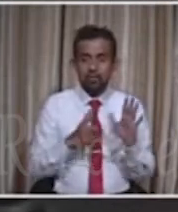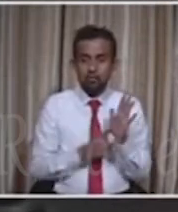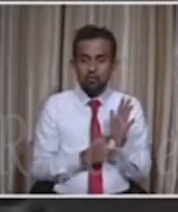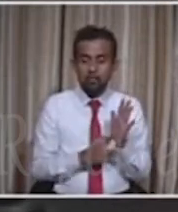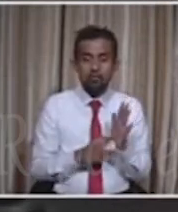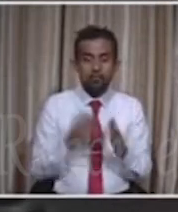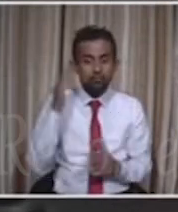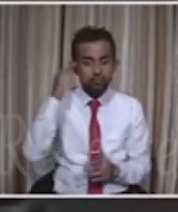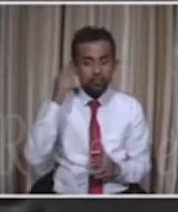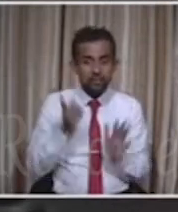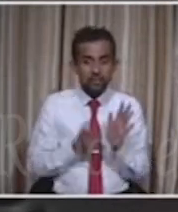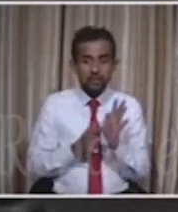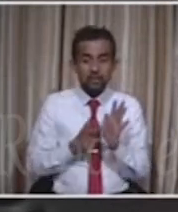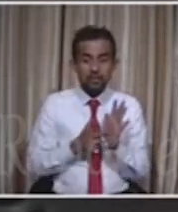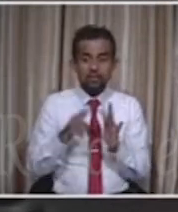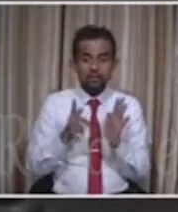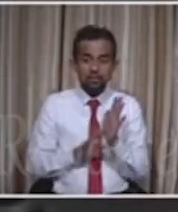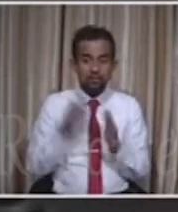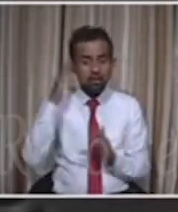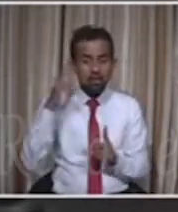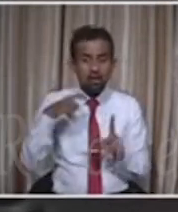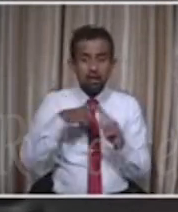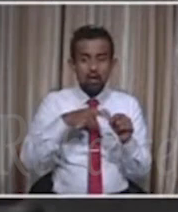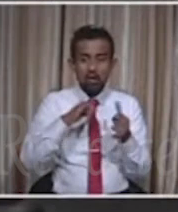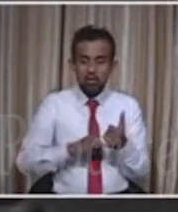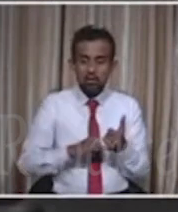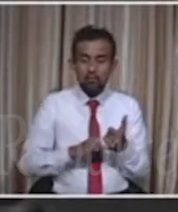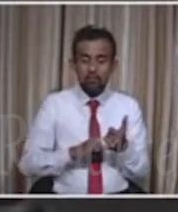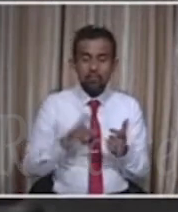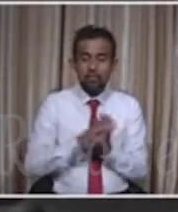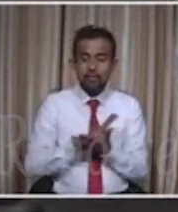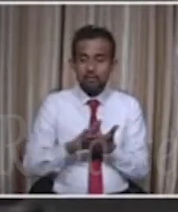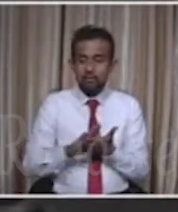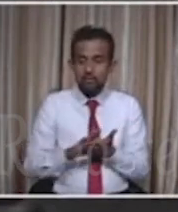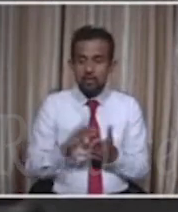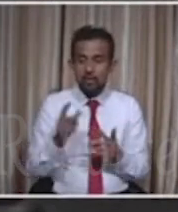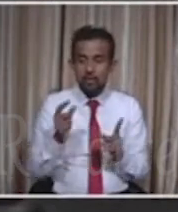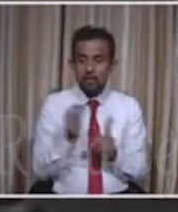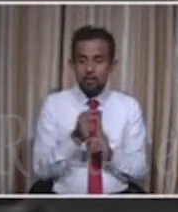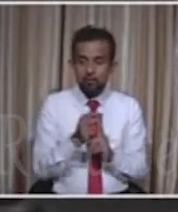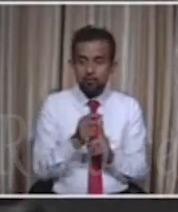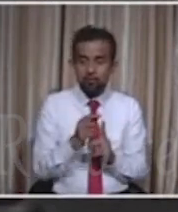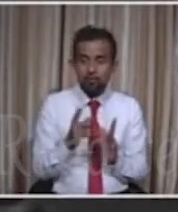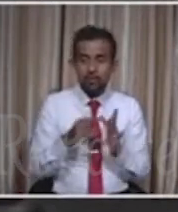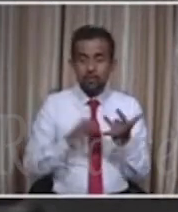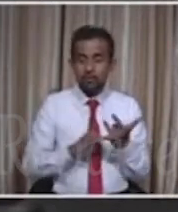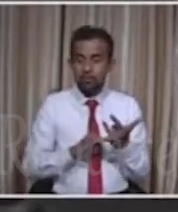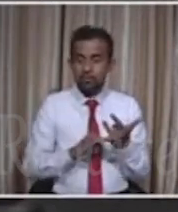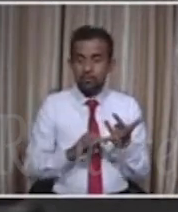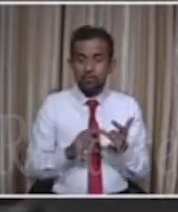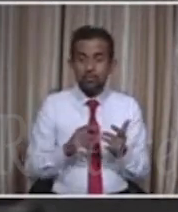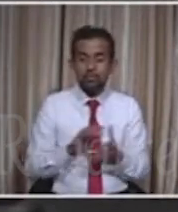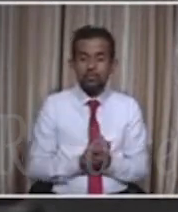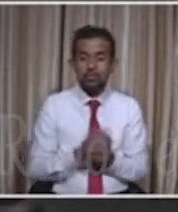මෙනවිය නිලුක්ෂිනා මෙනවිය කසුන් චාමිකර චන්දි ගමගේ පියුනි සකුනිකා ඉසුරු රුෂාන්